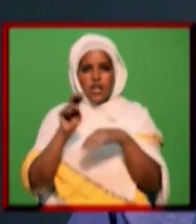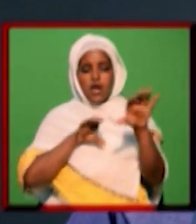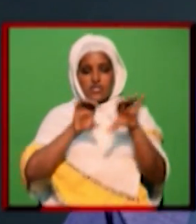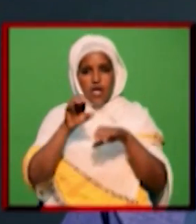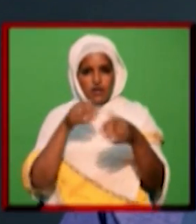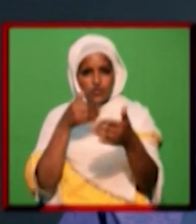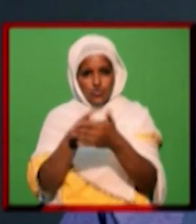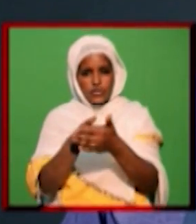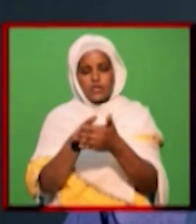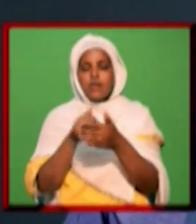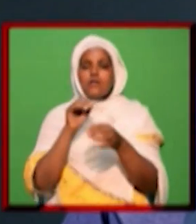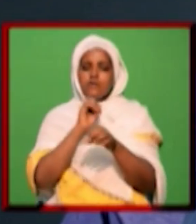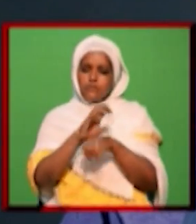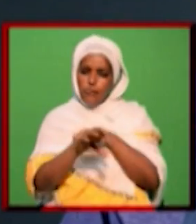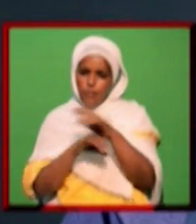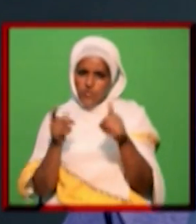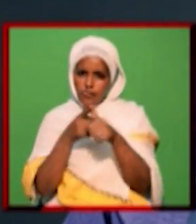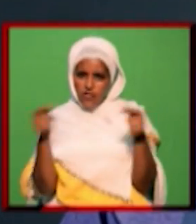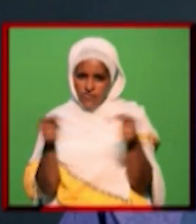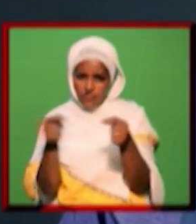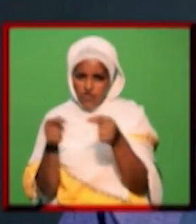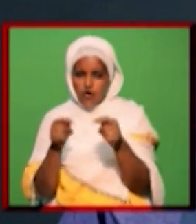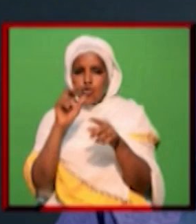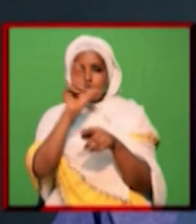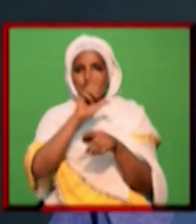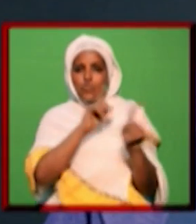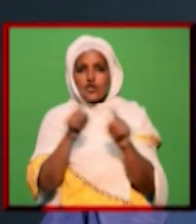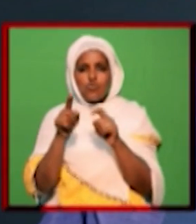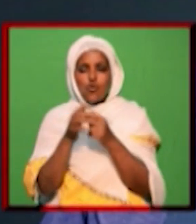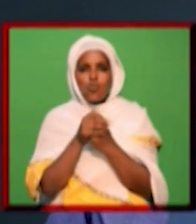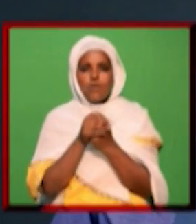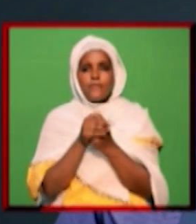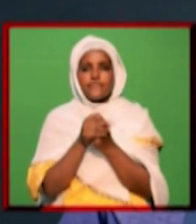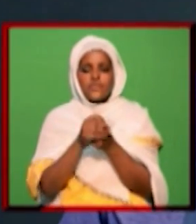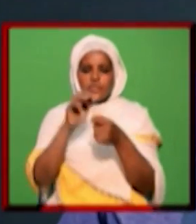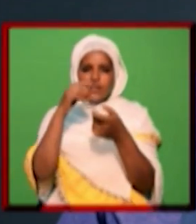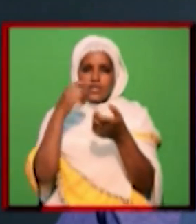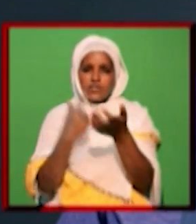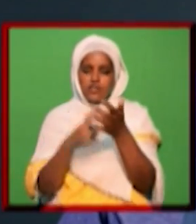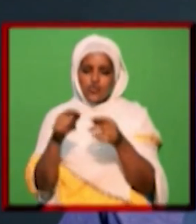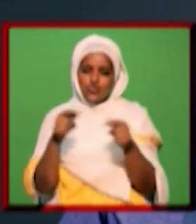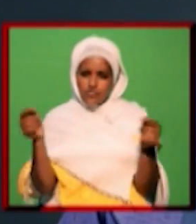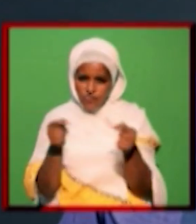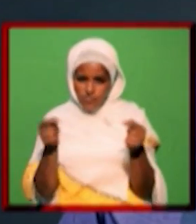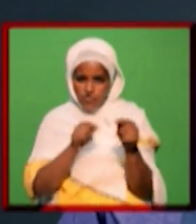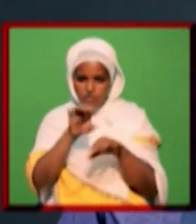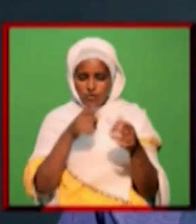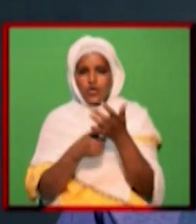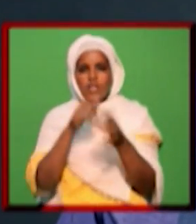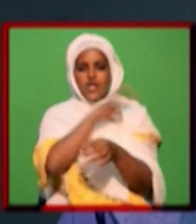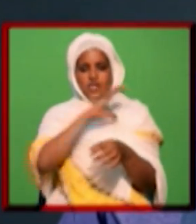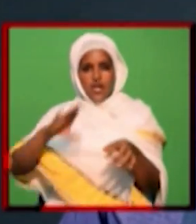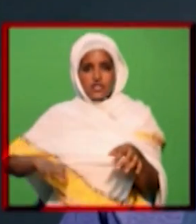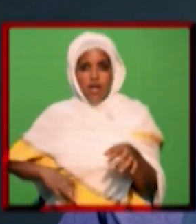مكرا اندي عدرسبت مكرو روو دقمو واسطحالكو مكرهيلال يا سيراتشون